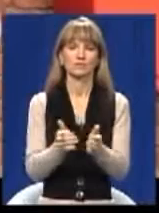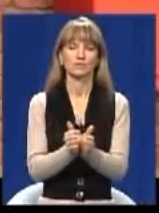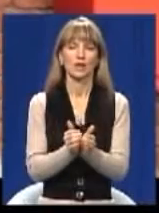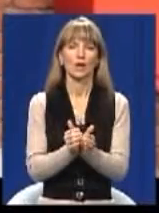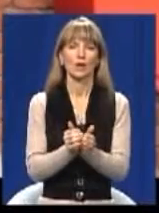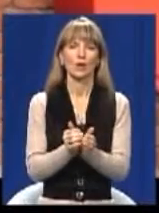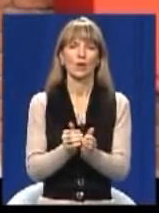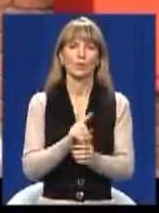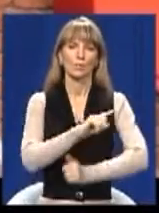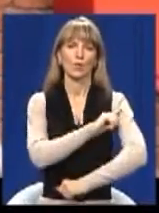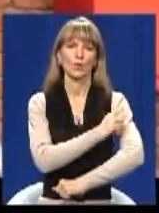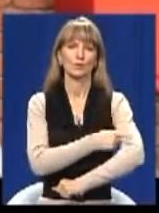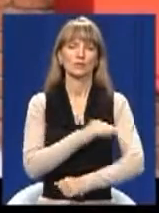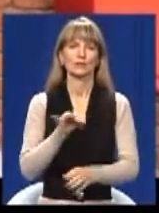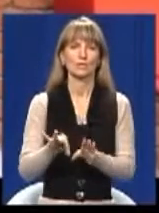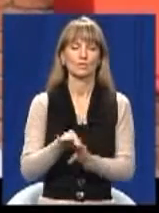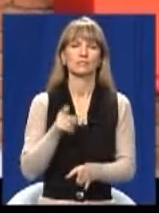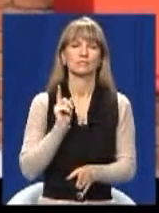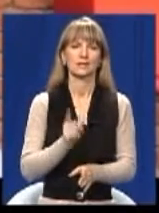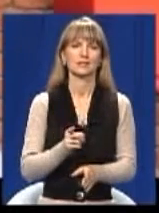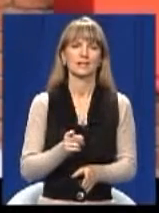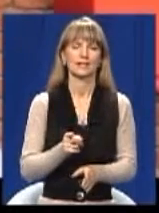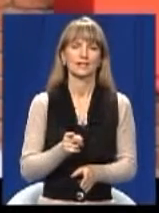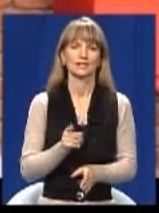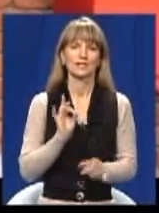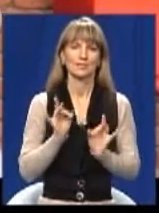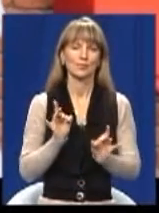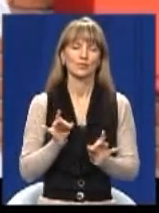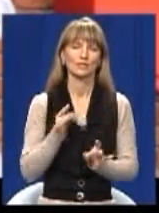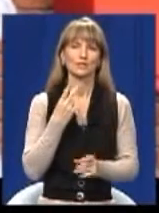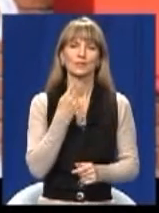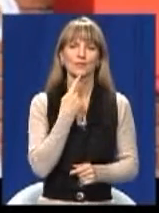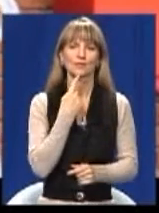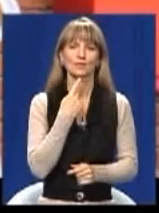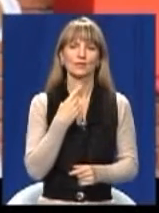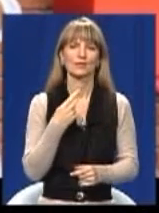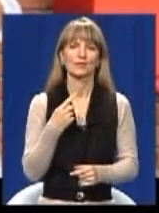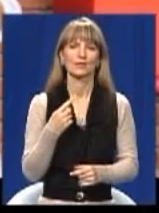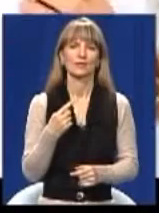і резонують, і виходить справжній грім. Спробуємо? Давайте.